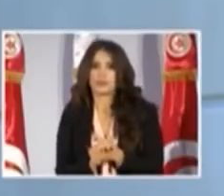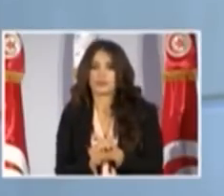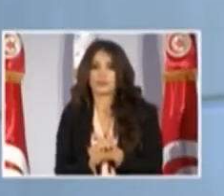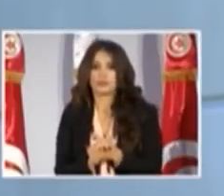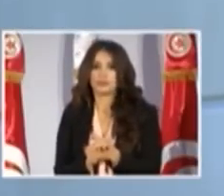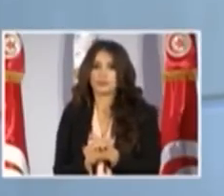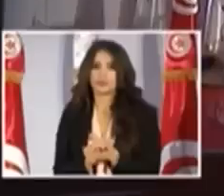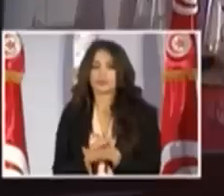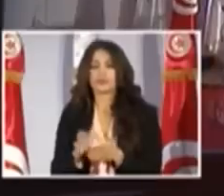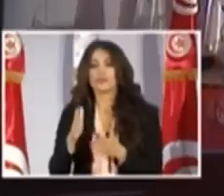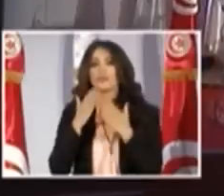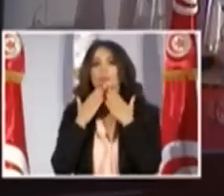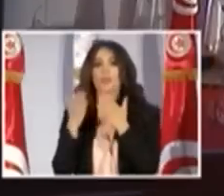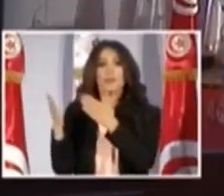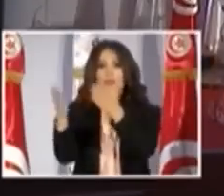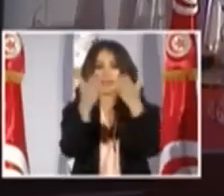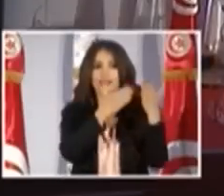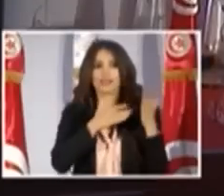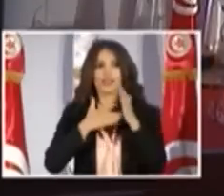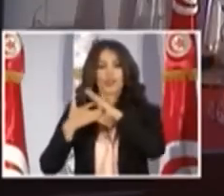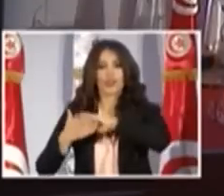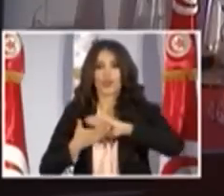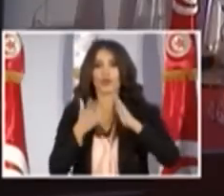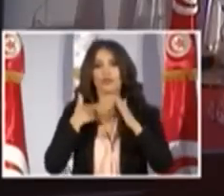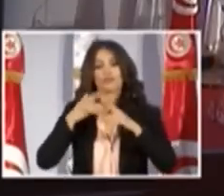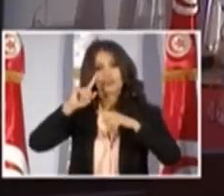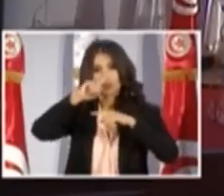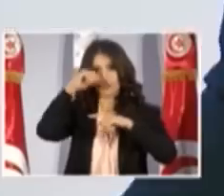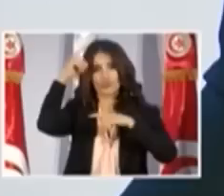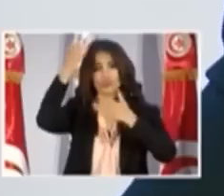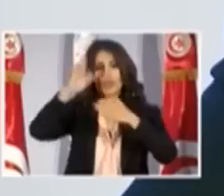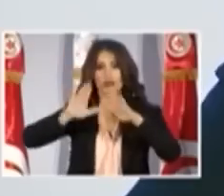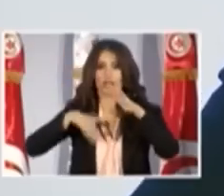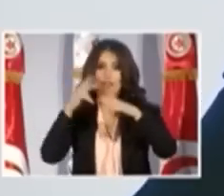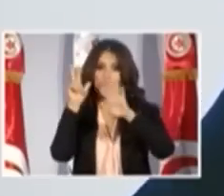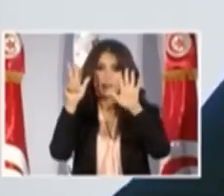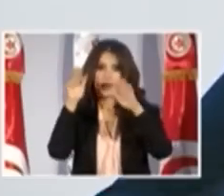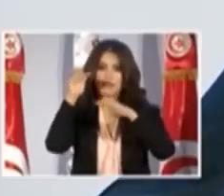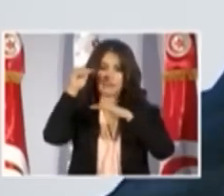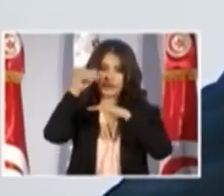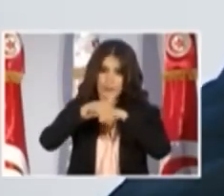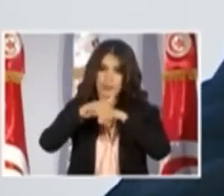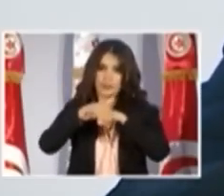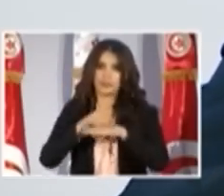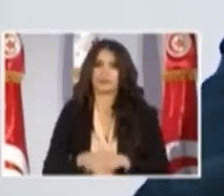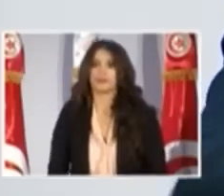شكرا لكم يعطيكم الصحه او تواصل وان شاء الله ثمانيه التاليه